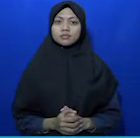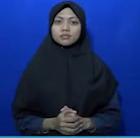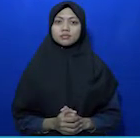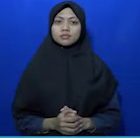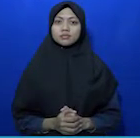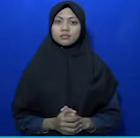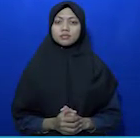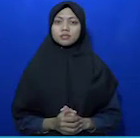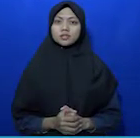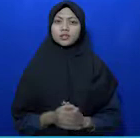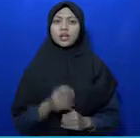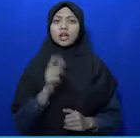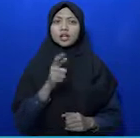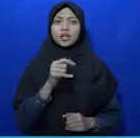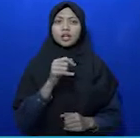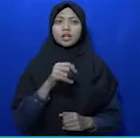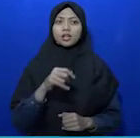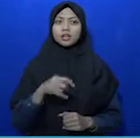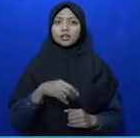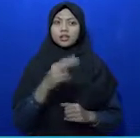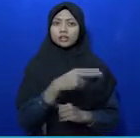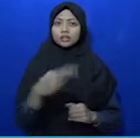lembaga anti korupsi itu ya, itu terjadi